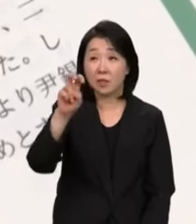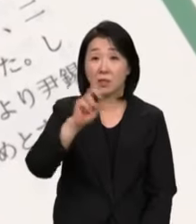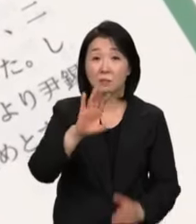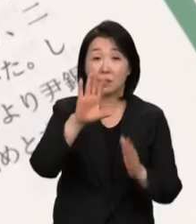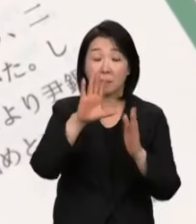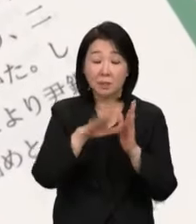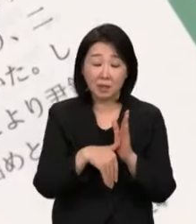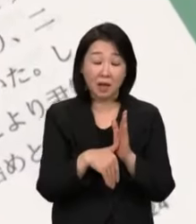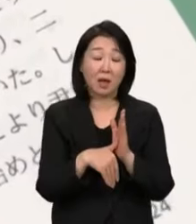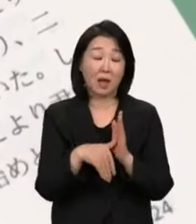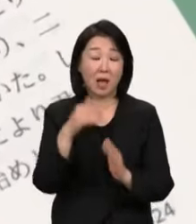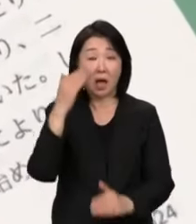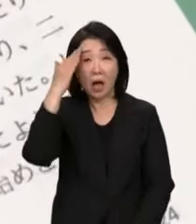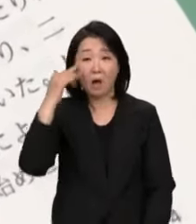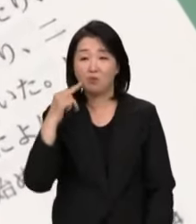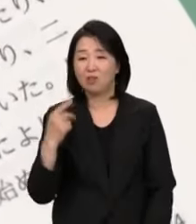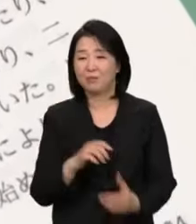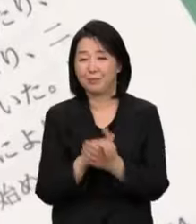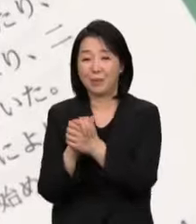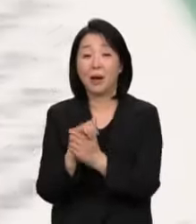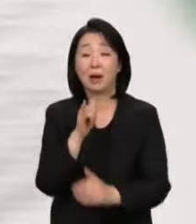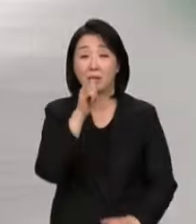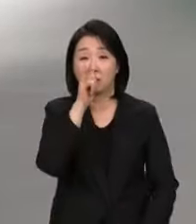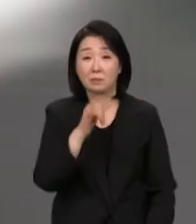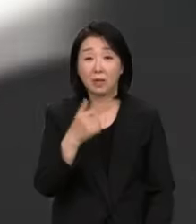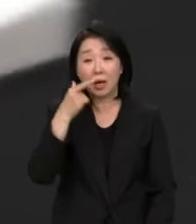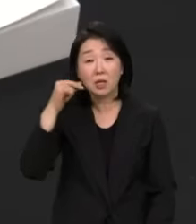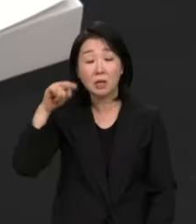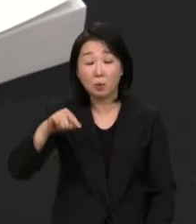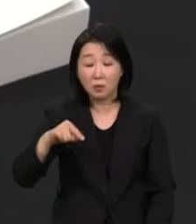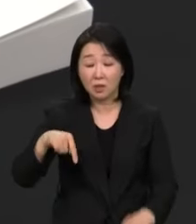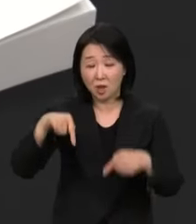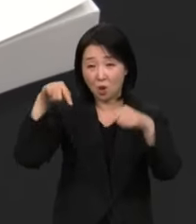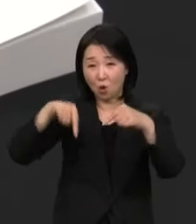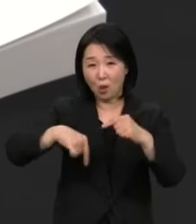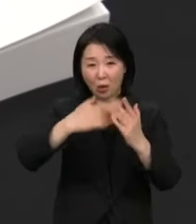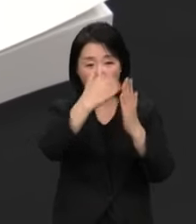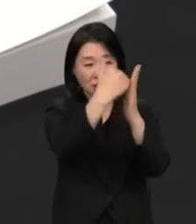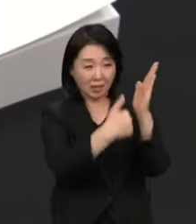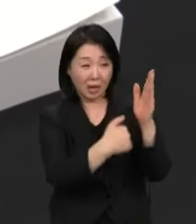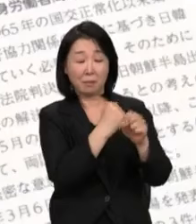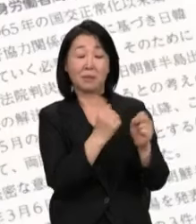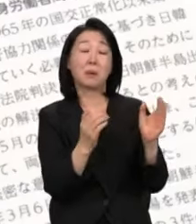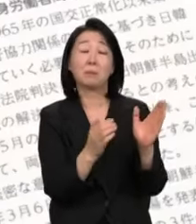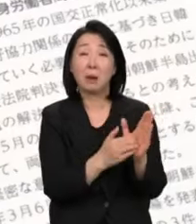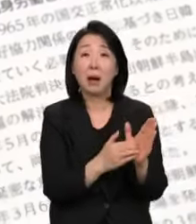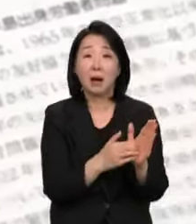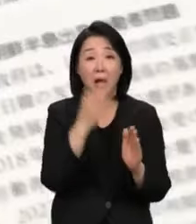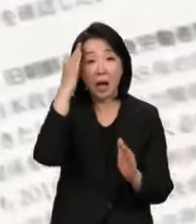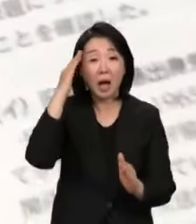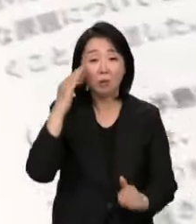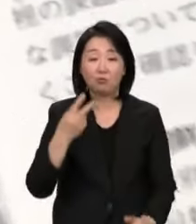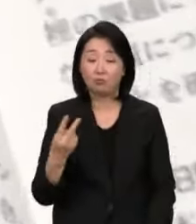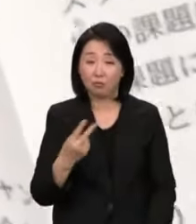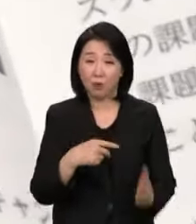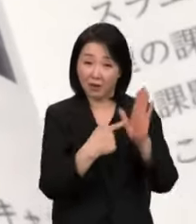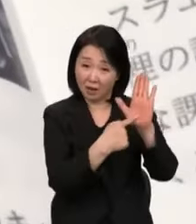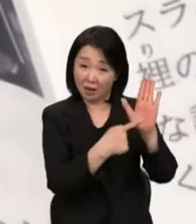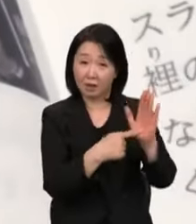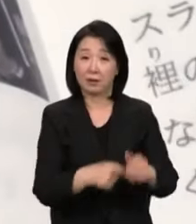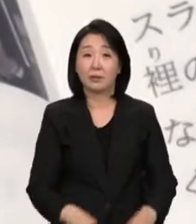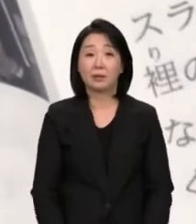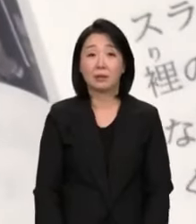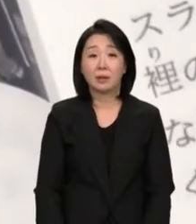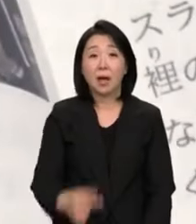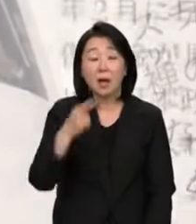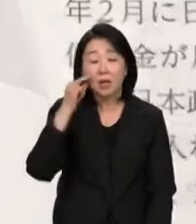2023년은 한일 관계가 크게 움직인 한 해였다. 일본이 외교 청서를 내놓으며 한일 관계 개선을 크게 부각했습니다. 일본